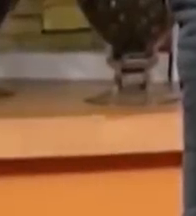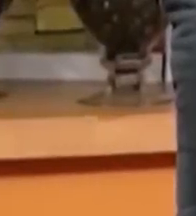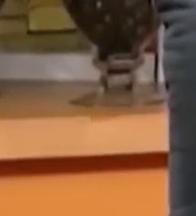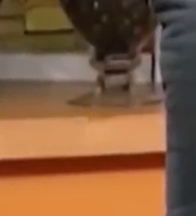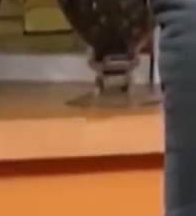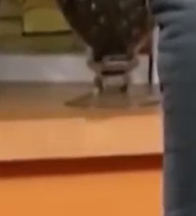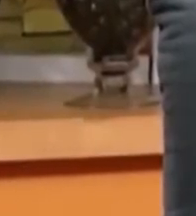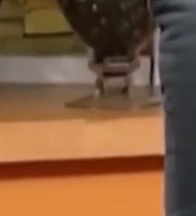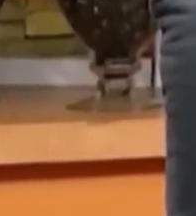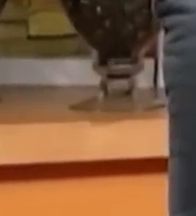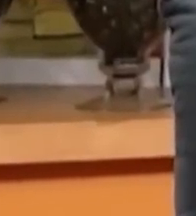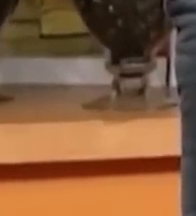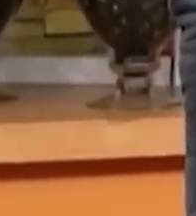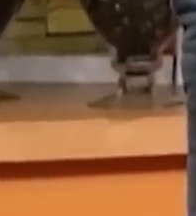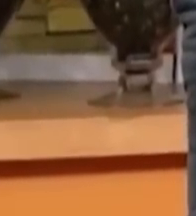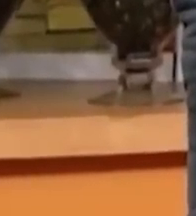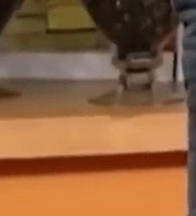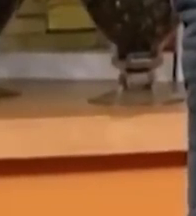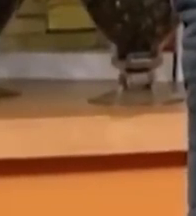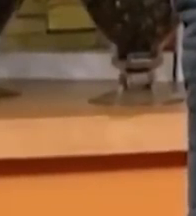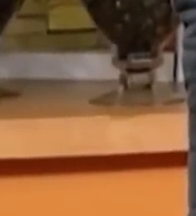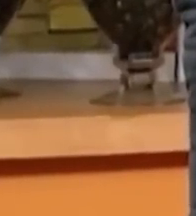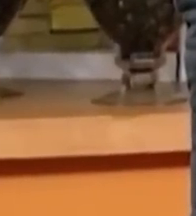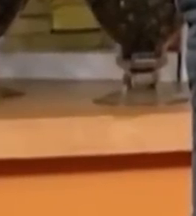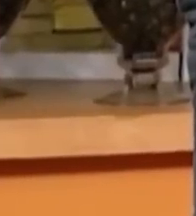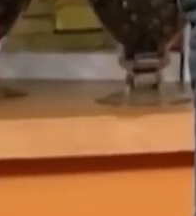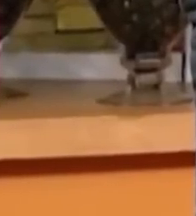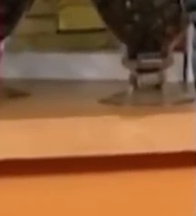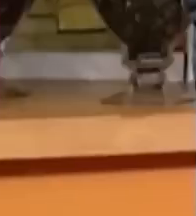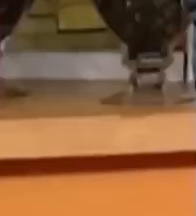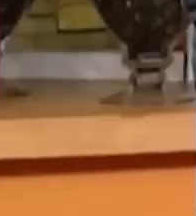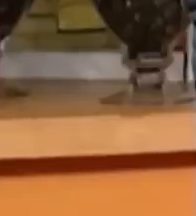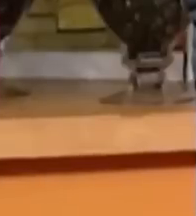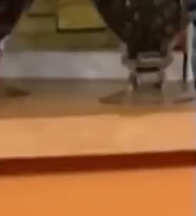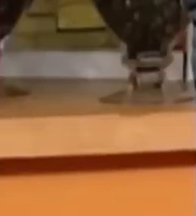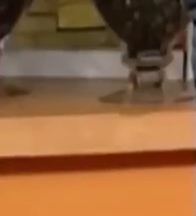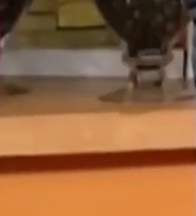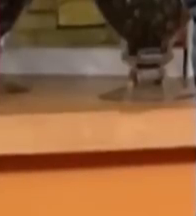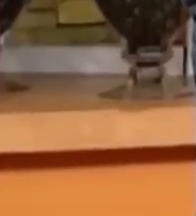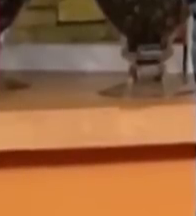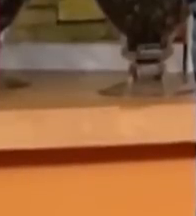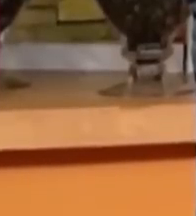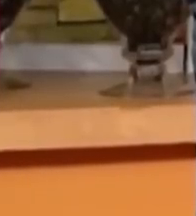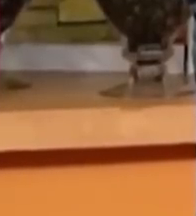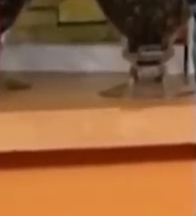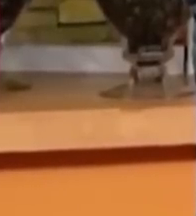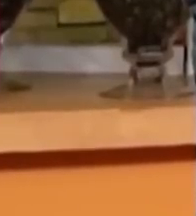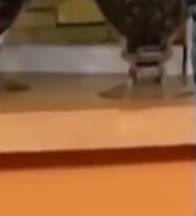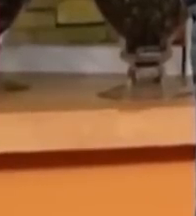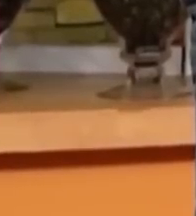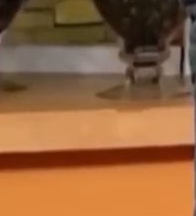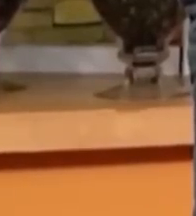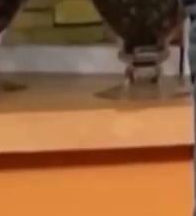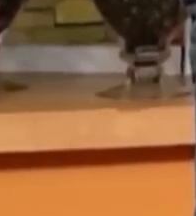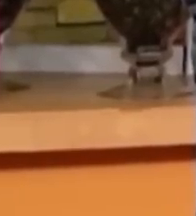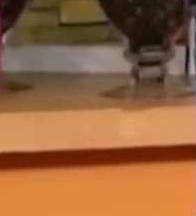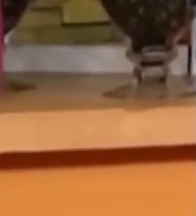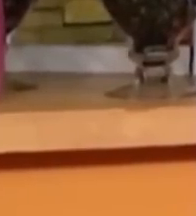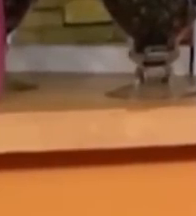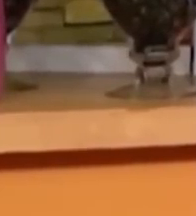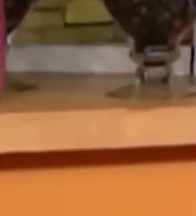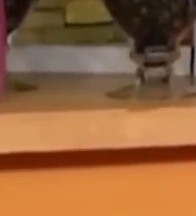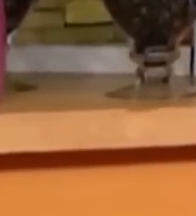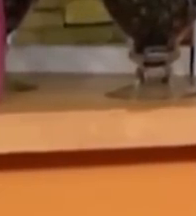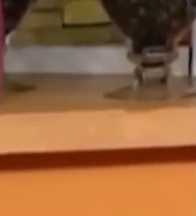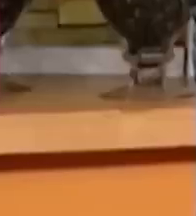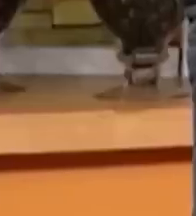Igan, mauna ka sa mga balita. Panoorin ang unang balita sa unang hirit. At iba pang award-winning news ka sa youtube.com/GMA News.